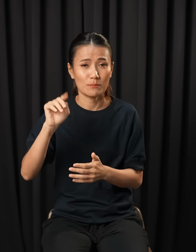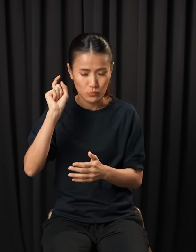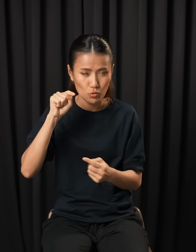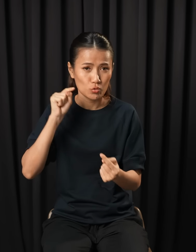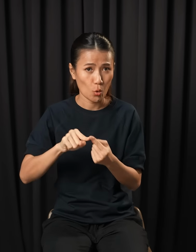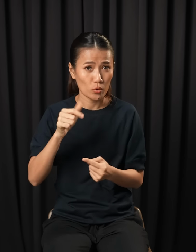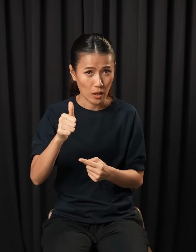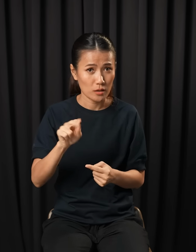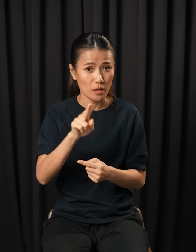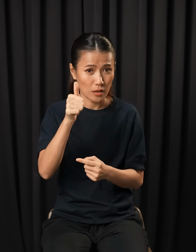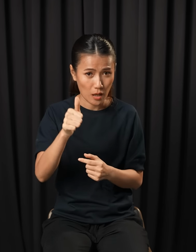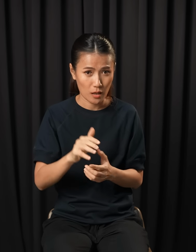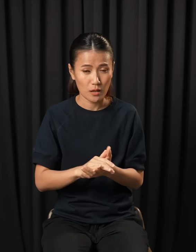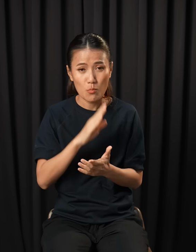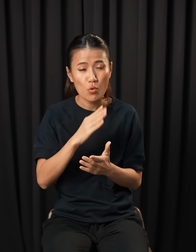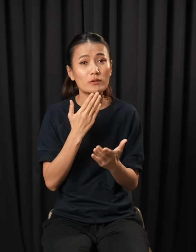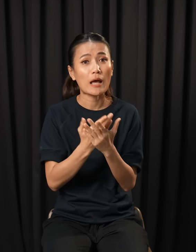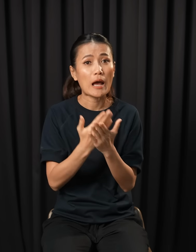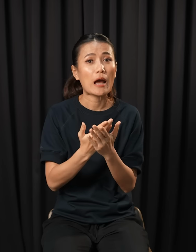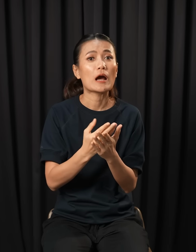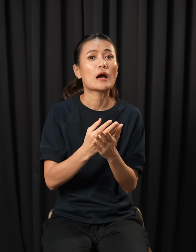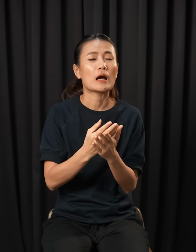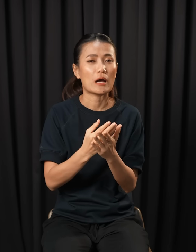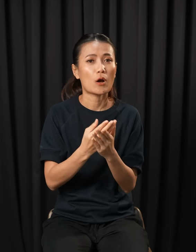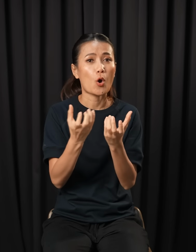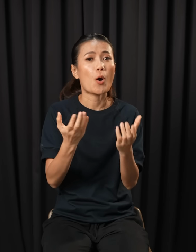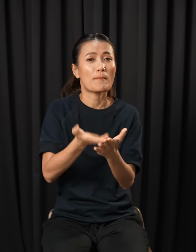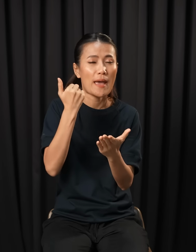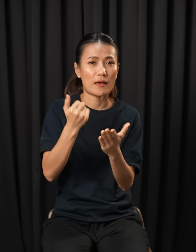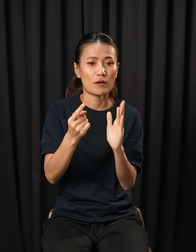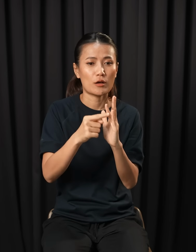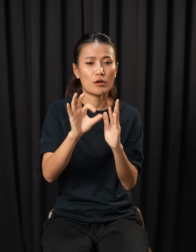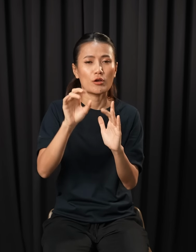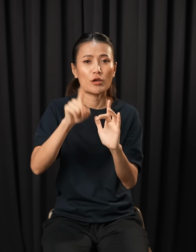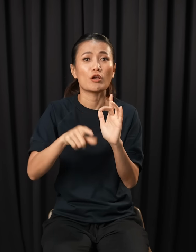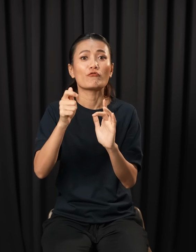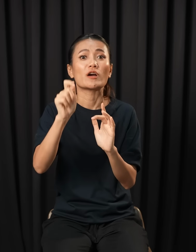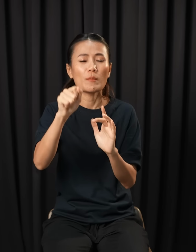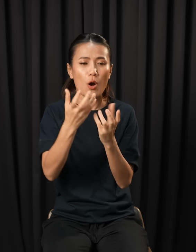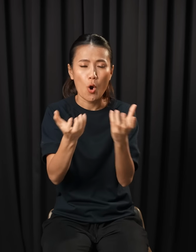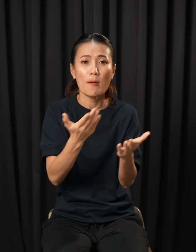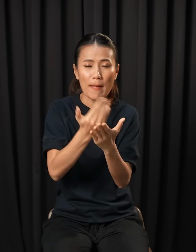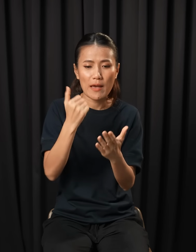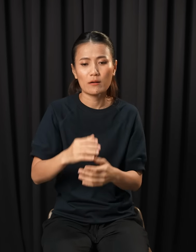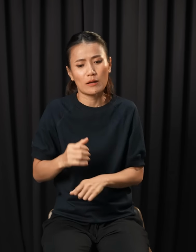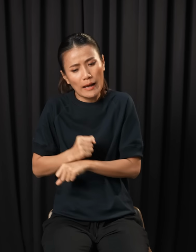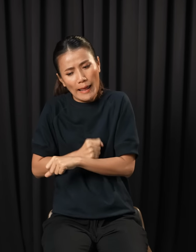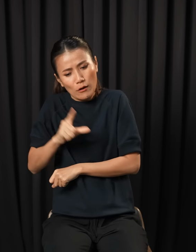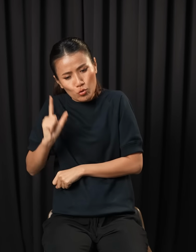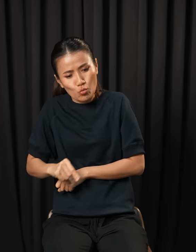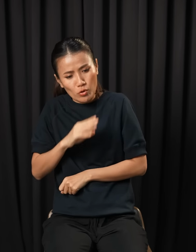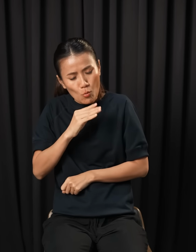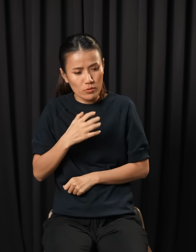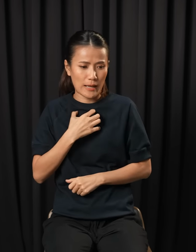440 บาทหมายถึงว่ามันควร จะ day one ถ้า ขึ้น day one ก็คือว่าต้องไปให้ ตรงนี้กับตรงนี้นะมันถ้าเกิดขึ้นตามเงินเฟ้อก็ดีหรือ GDP growth